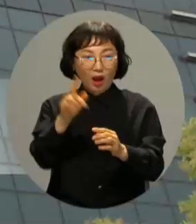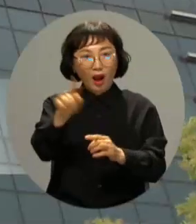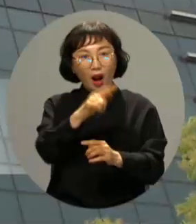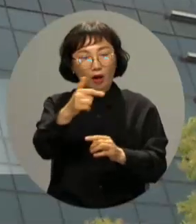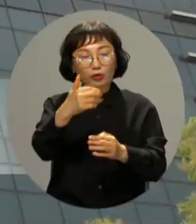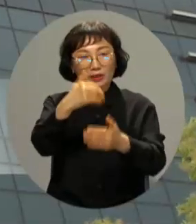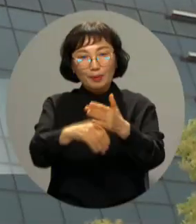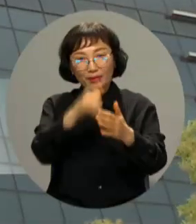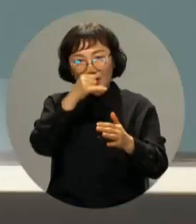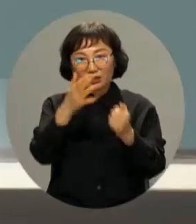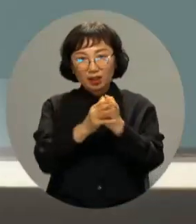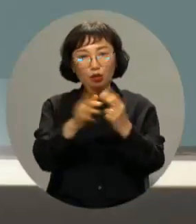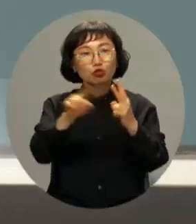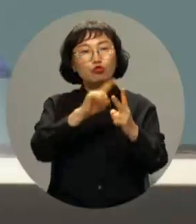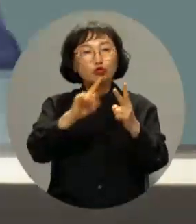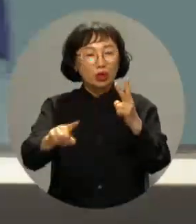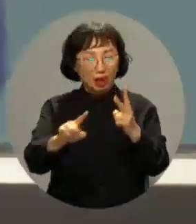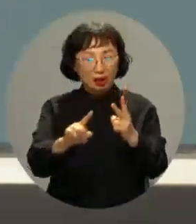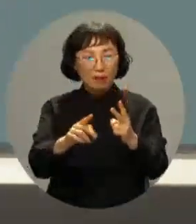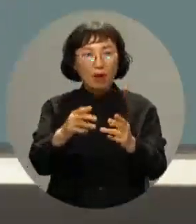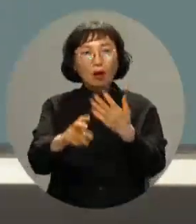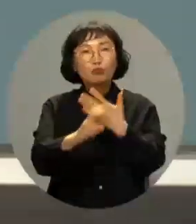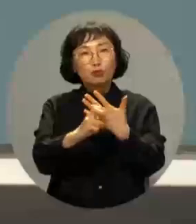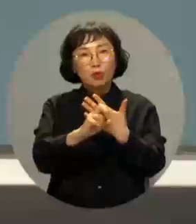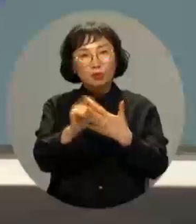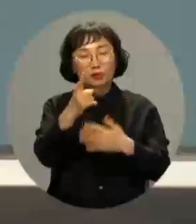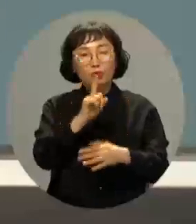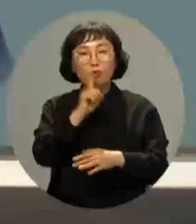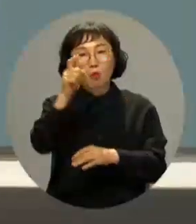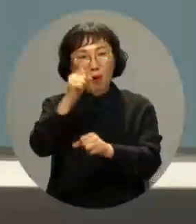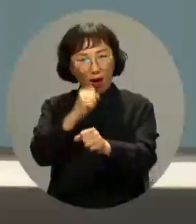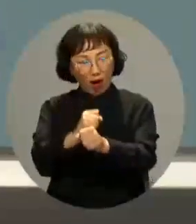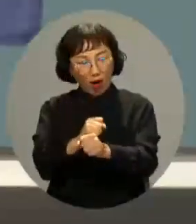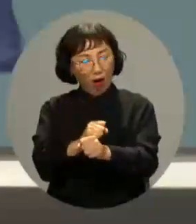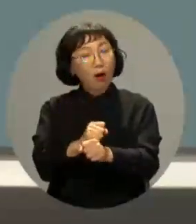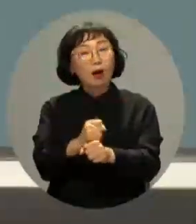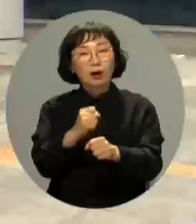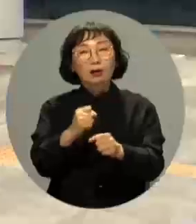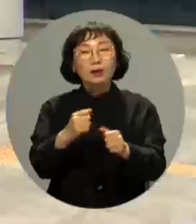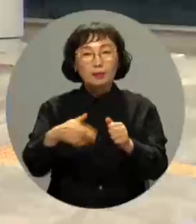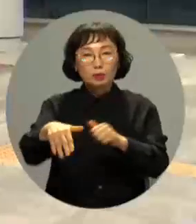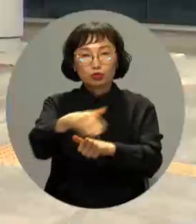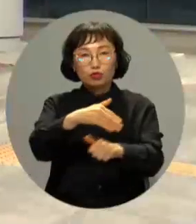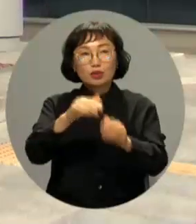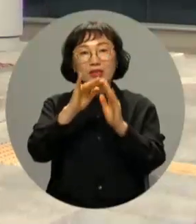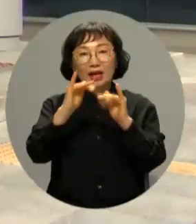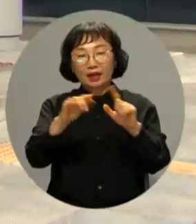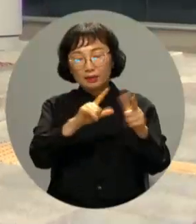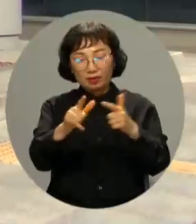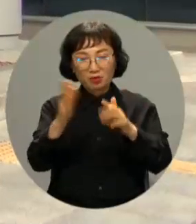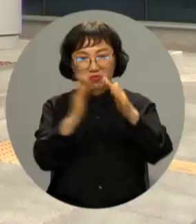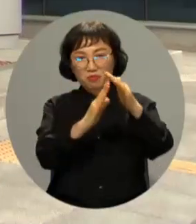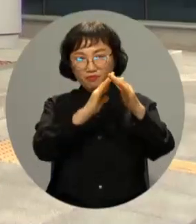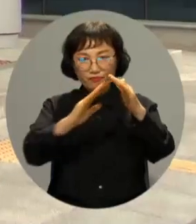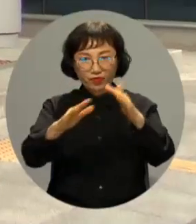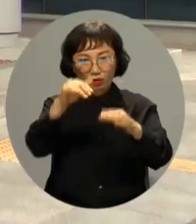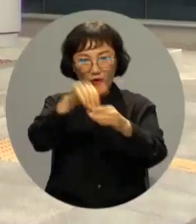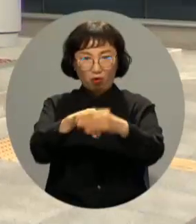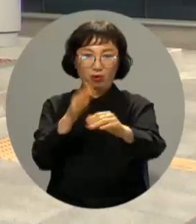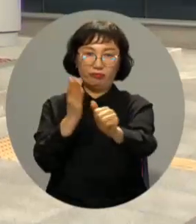조합장 후보가 위법행위로 고발되는 등 선거가 과열되고 있다며 조합원들의 공명선거 참여를